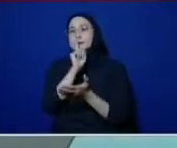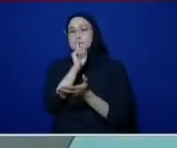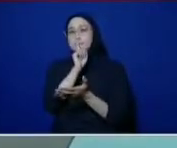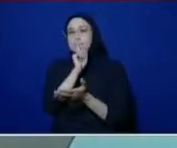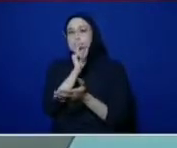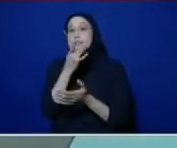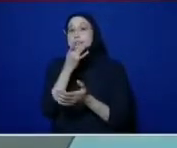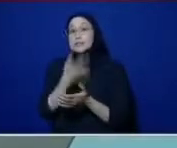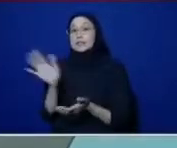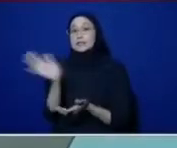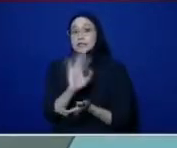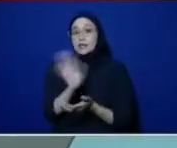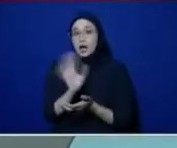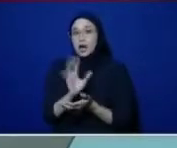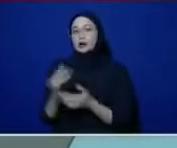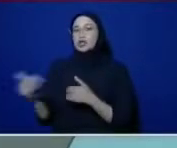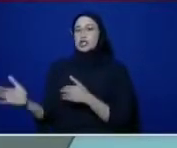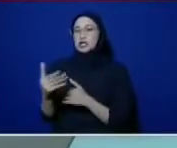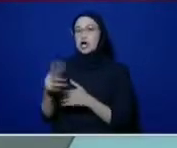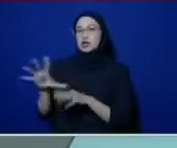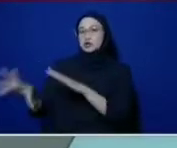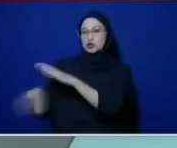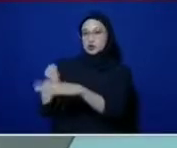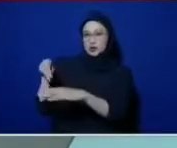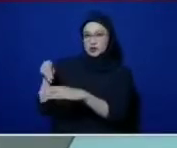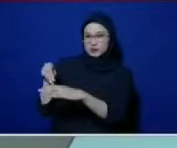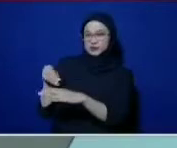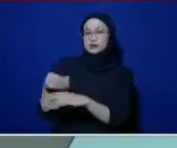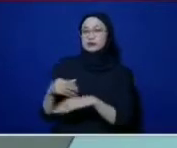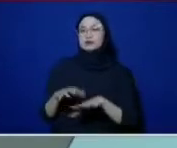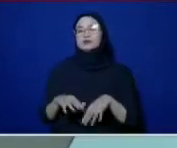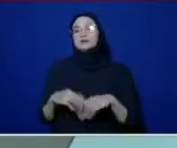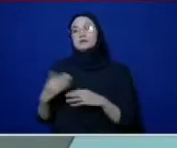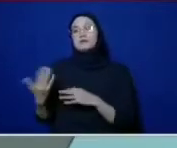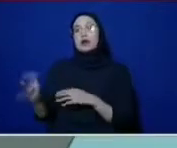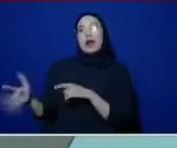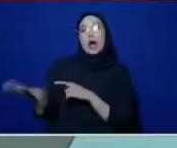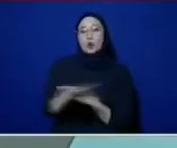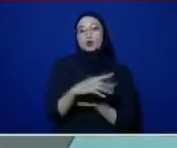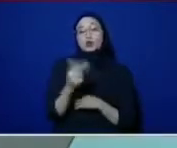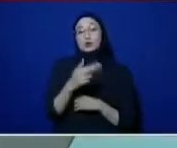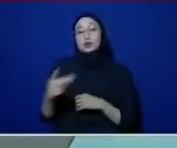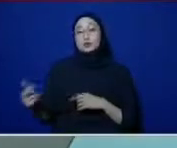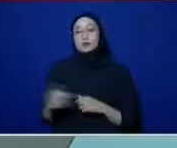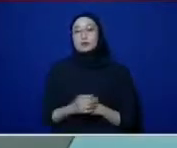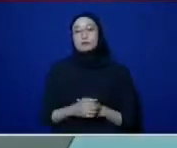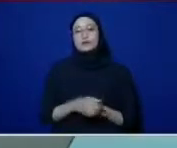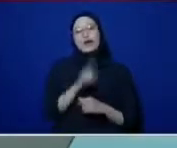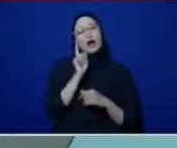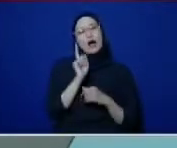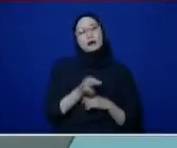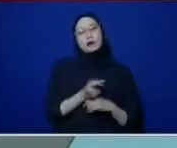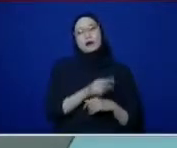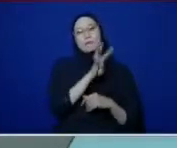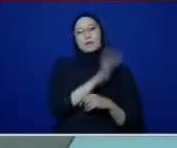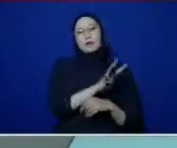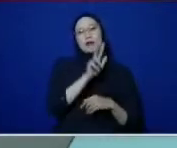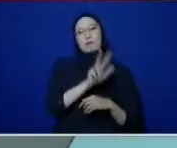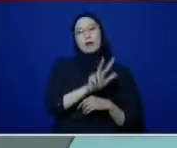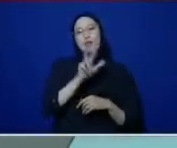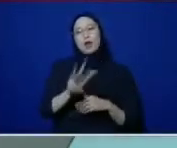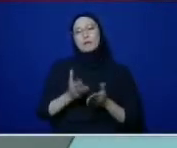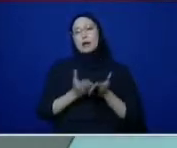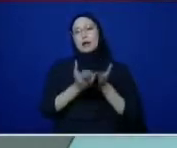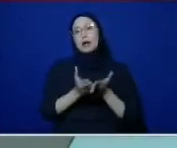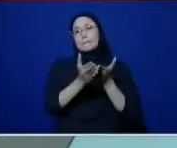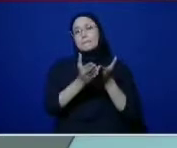fishing, yang melakukan pencurian ikan di perairan kita. Ada 488 kapal yang